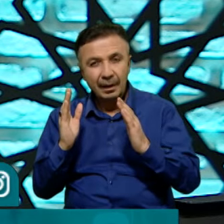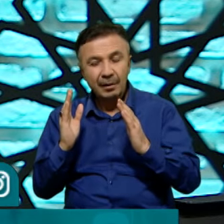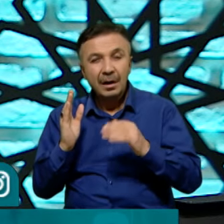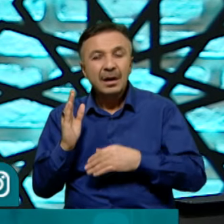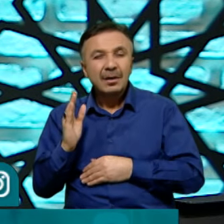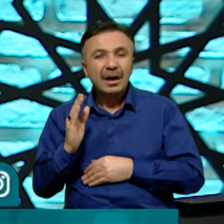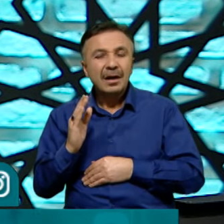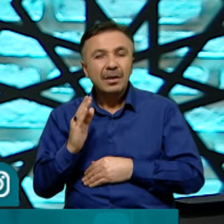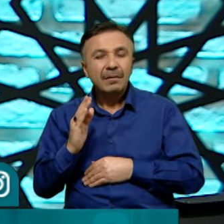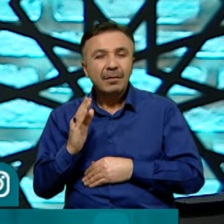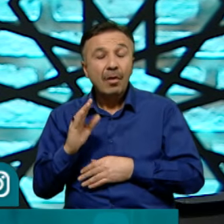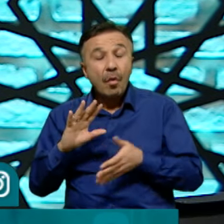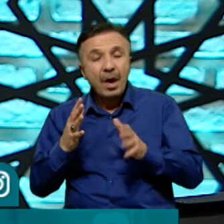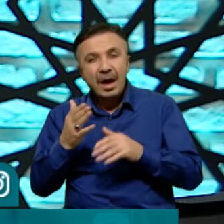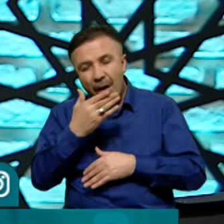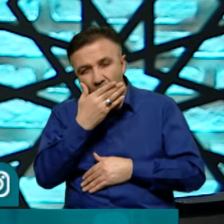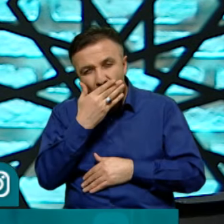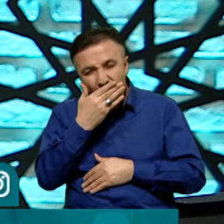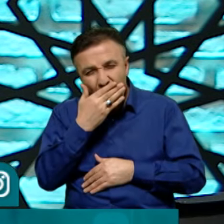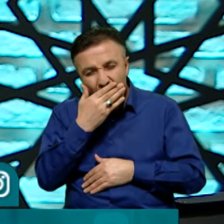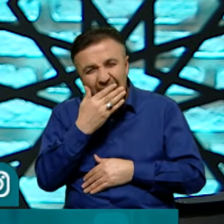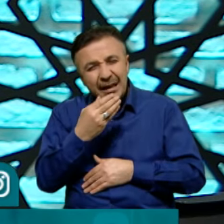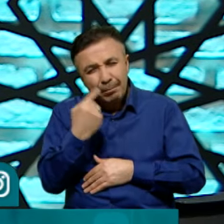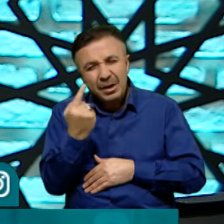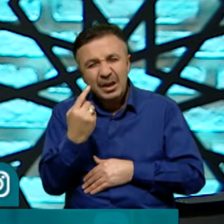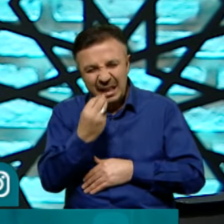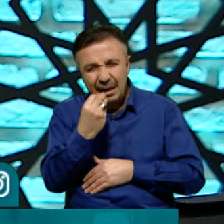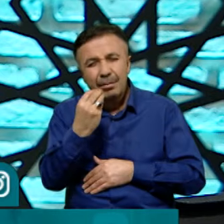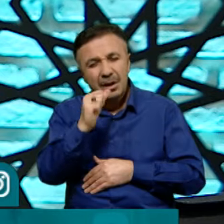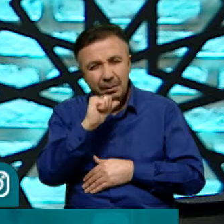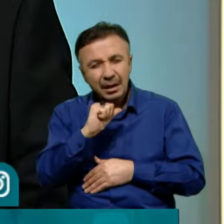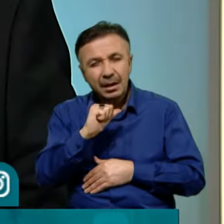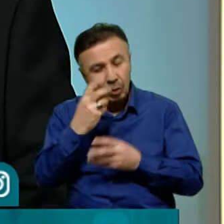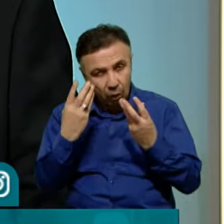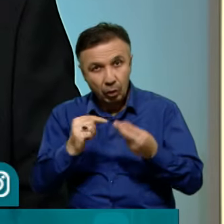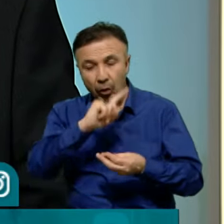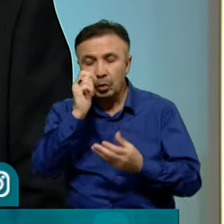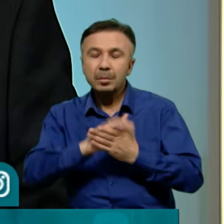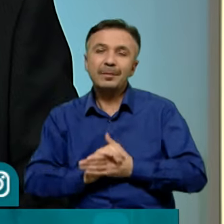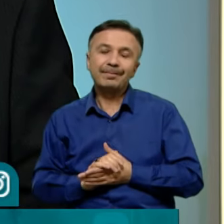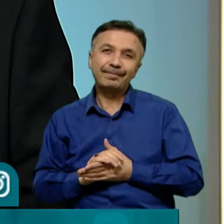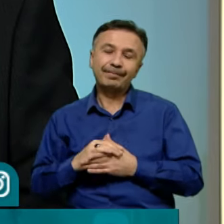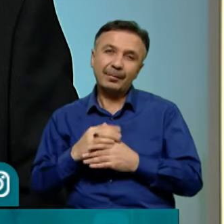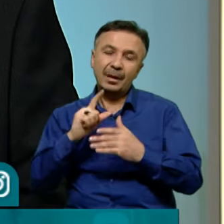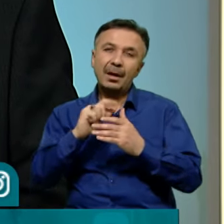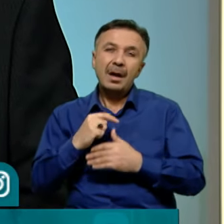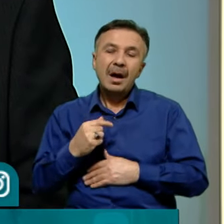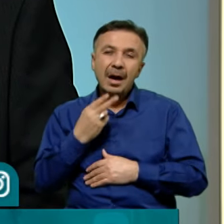şeyler yiyip içmeliler mi? Bu konuda bir kararsızlık yaşadık. Ne dersiniz? Hanımefendilerin biyolojik yapıları